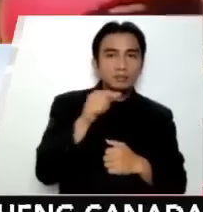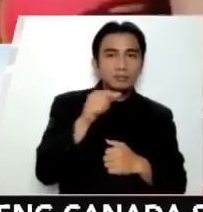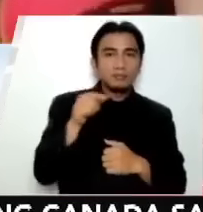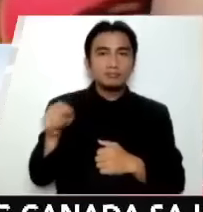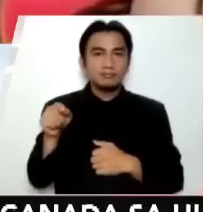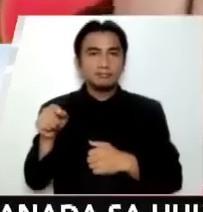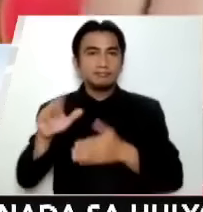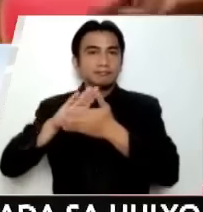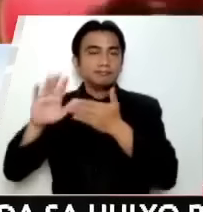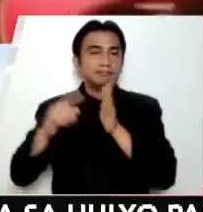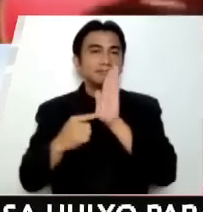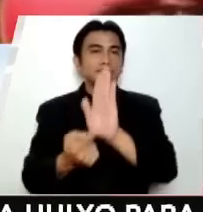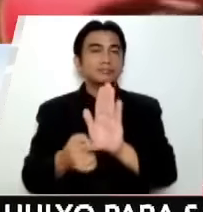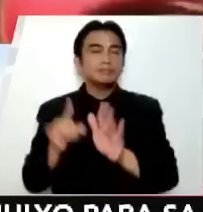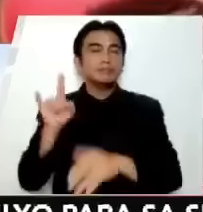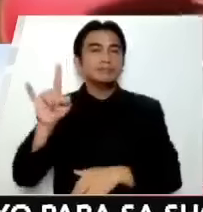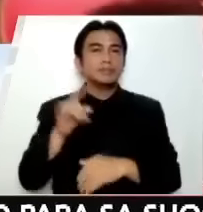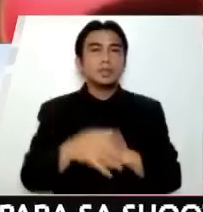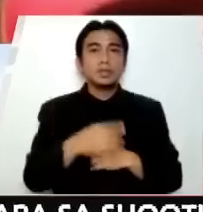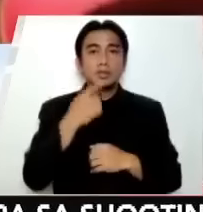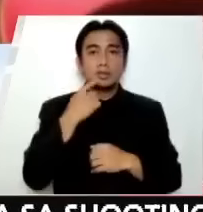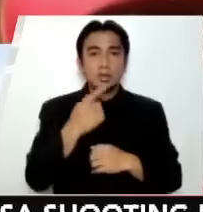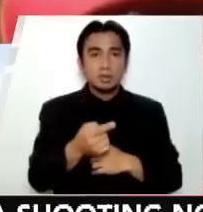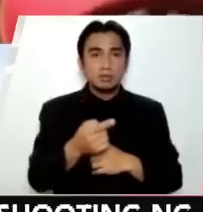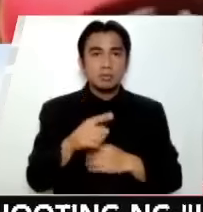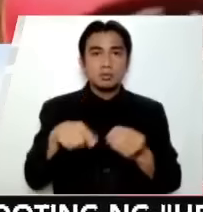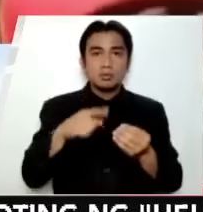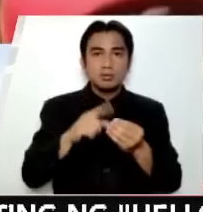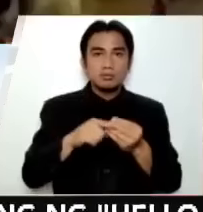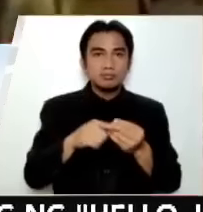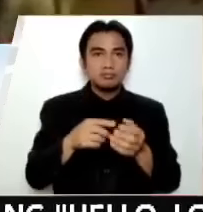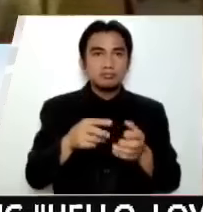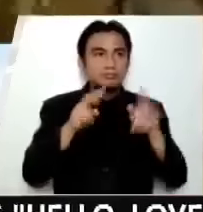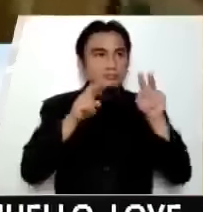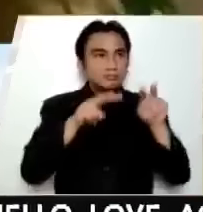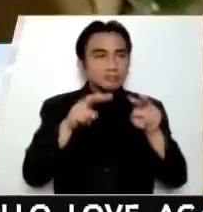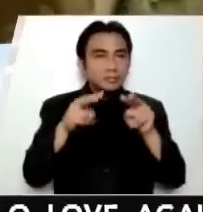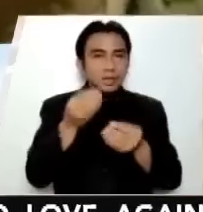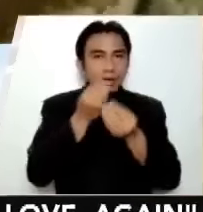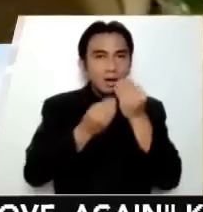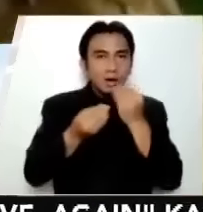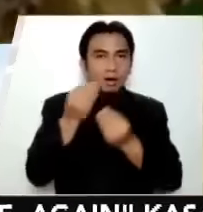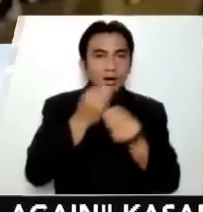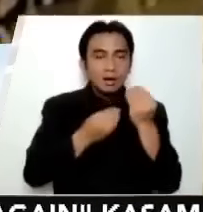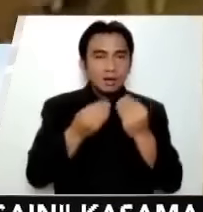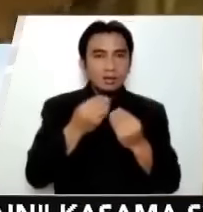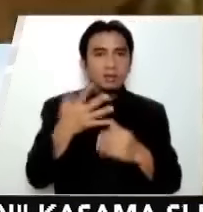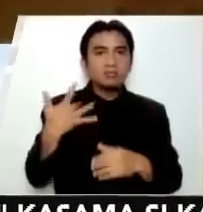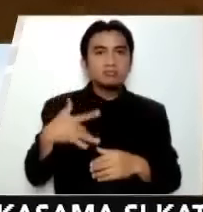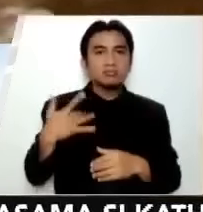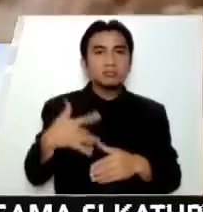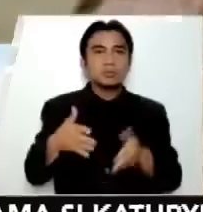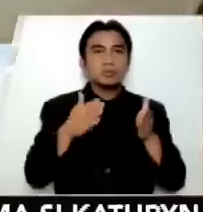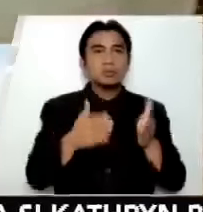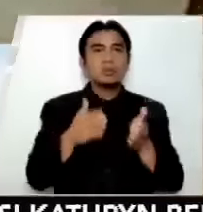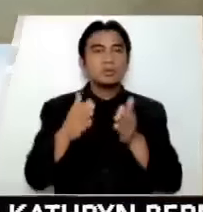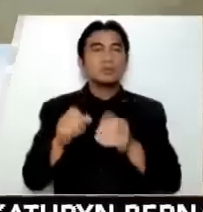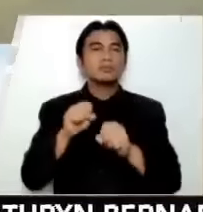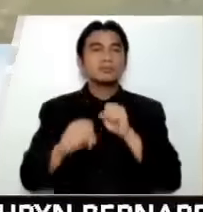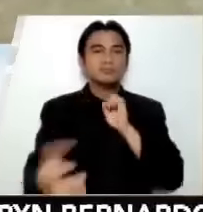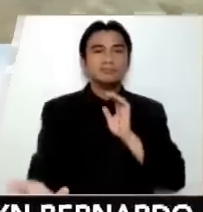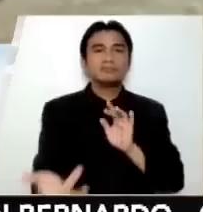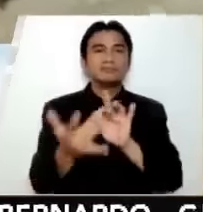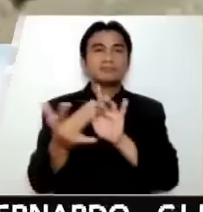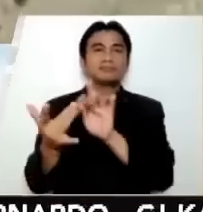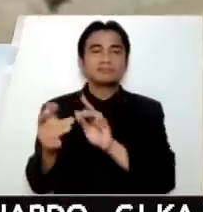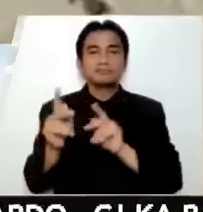base sa ilang pag-aaral ang panonood ng mukbang ay nagiging paraan ng iba para maging connected lamb nakakaramdam daw